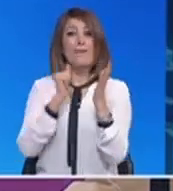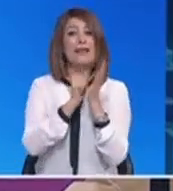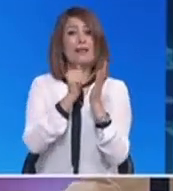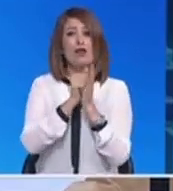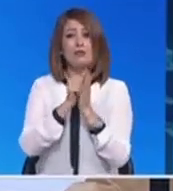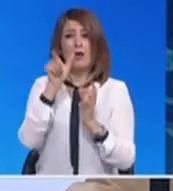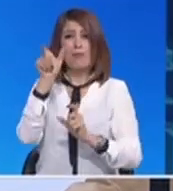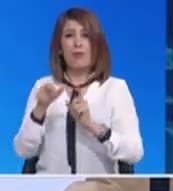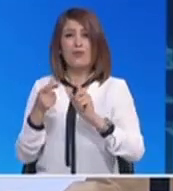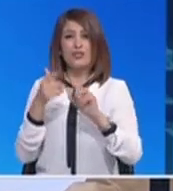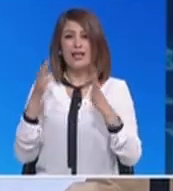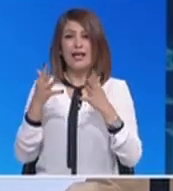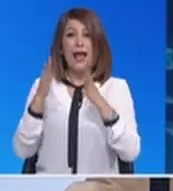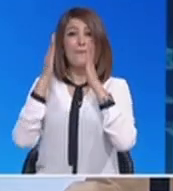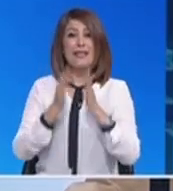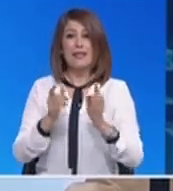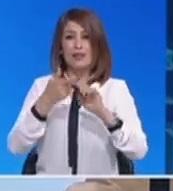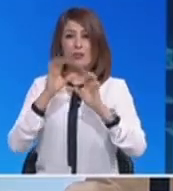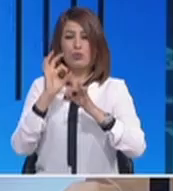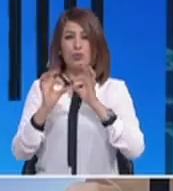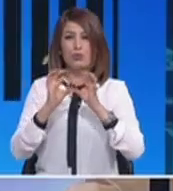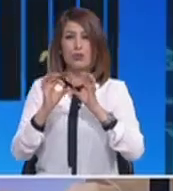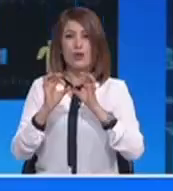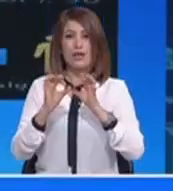محميين هم المستلزمات الصحيه المتوفره